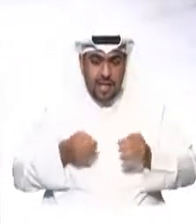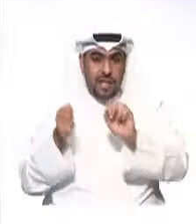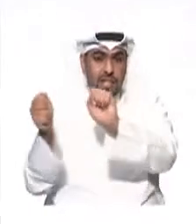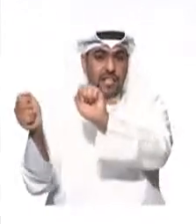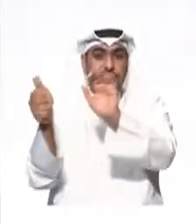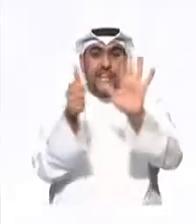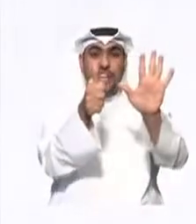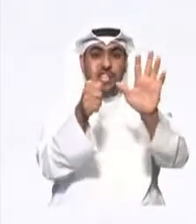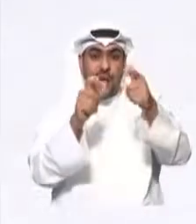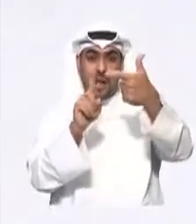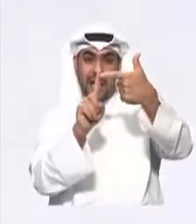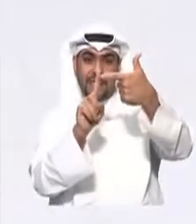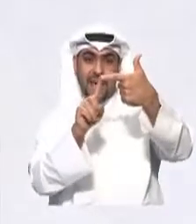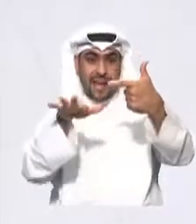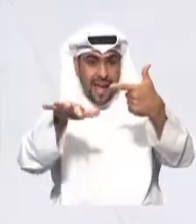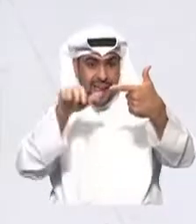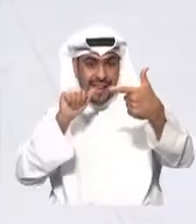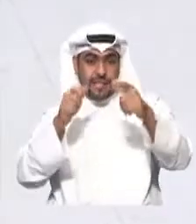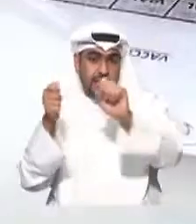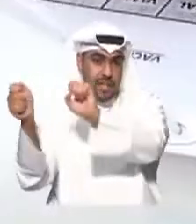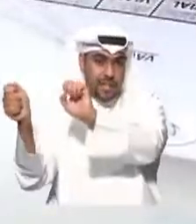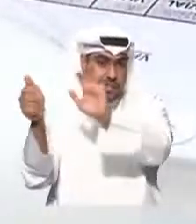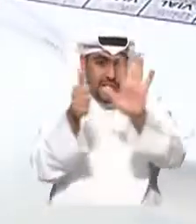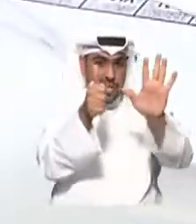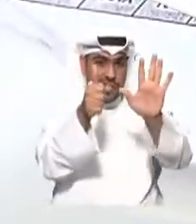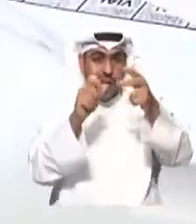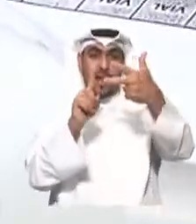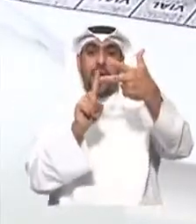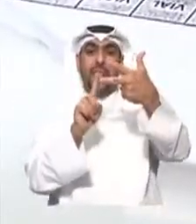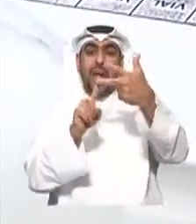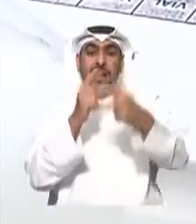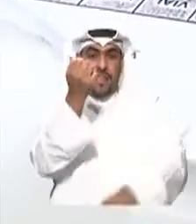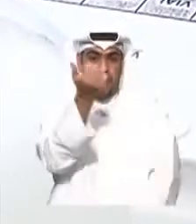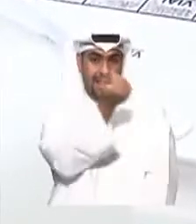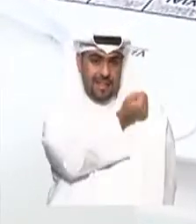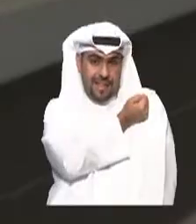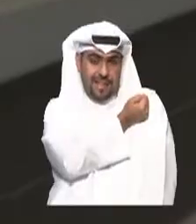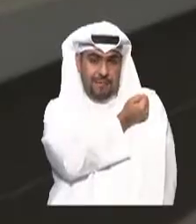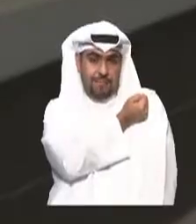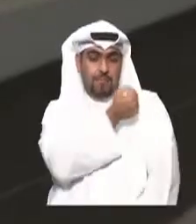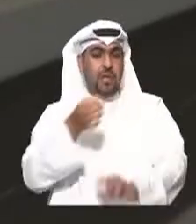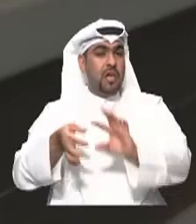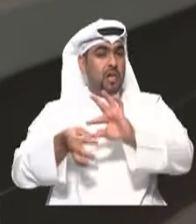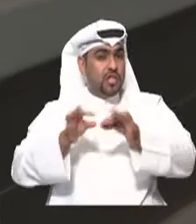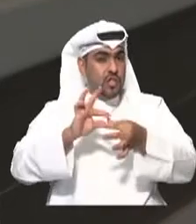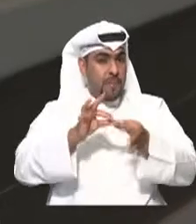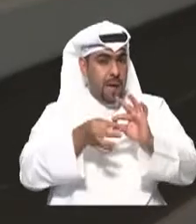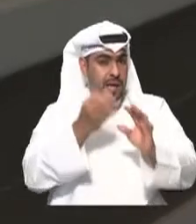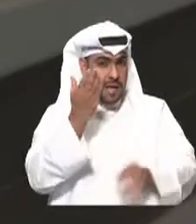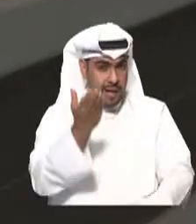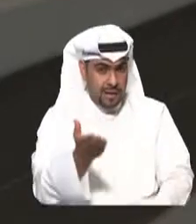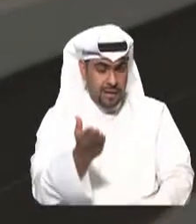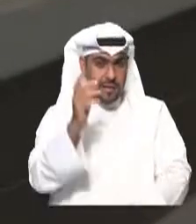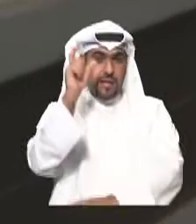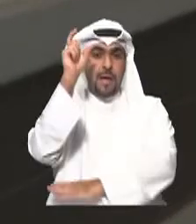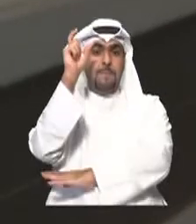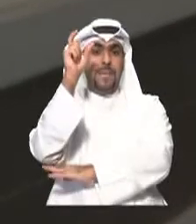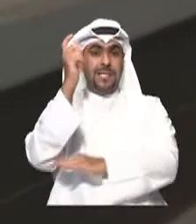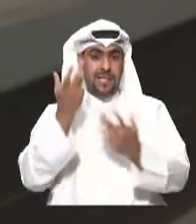طلعنا لهم بالسابق سواء كانت جمعيات تعاونية، سواء كان مساجد، سواء